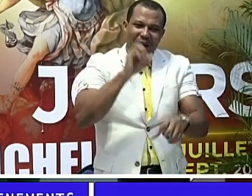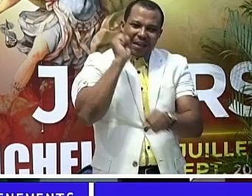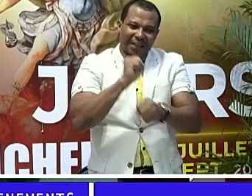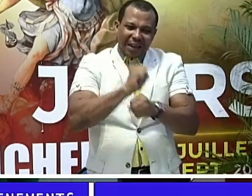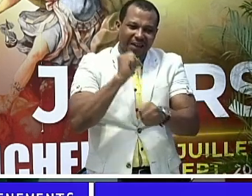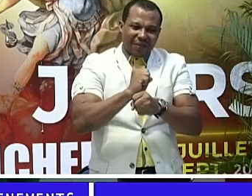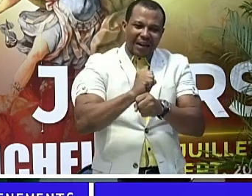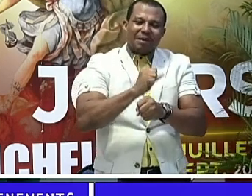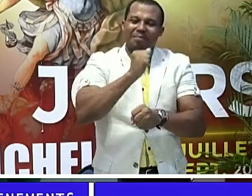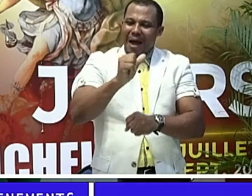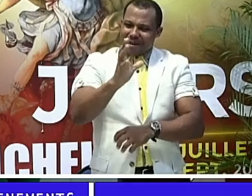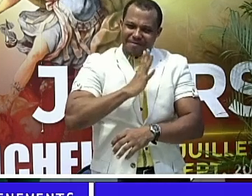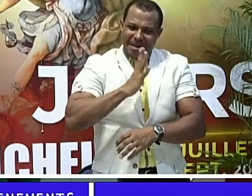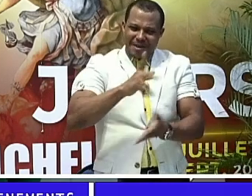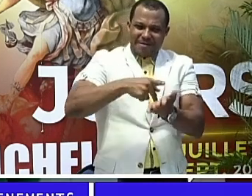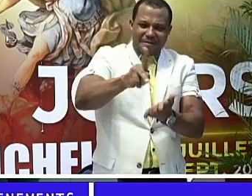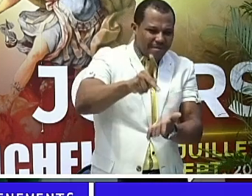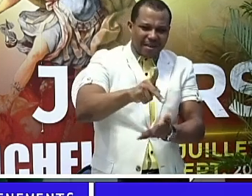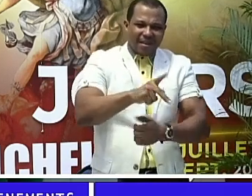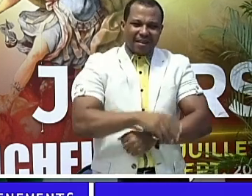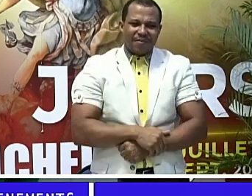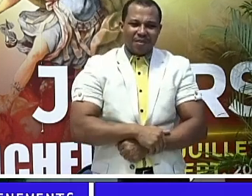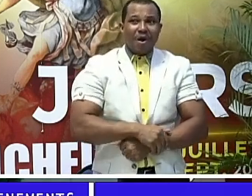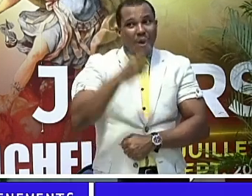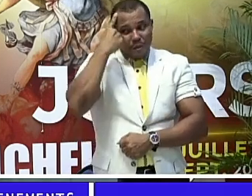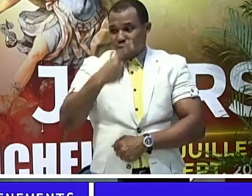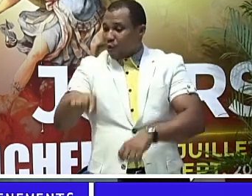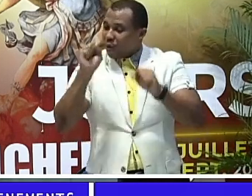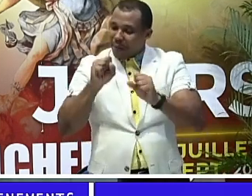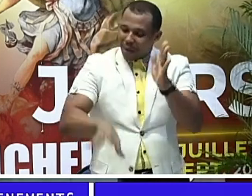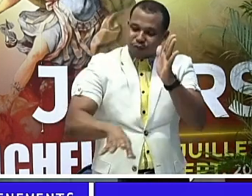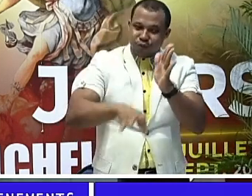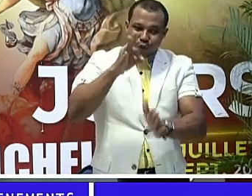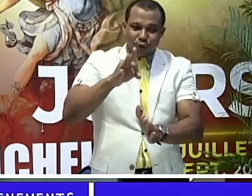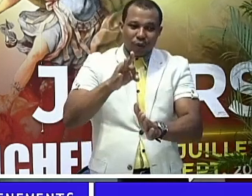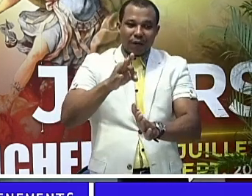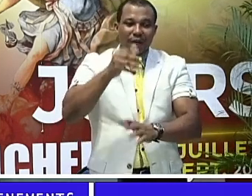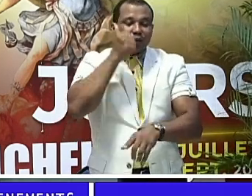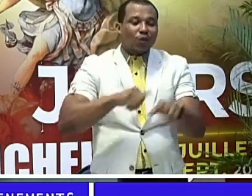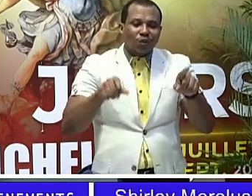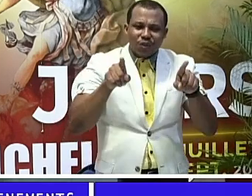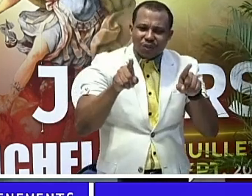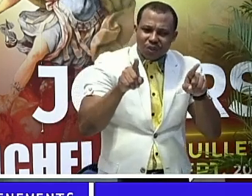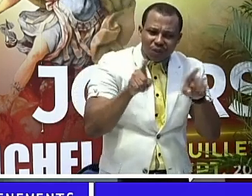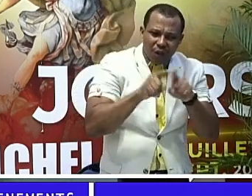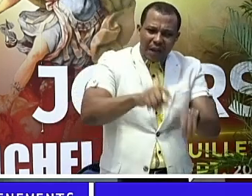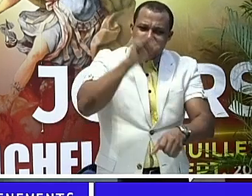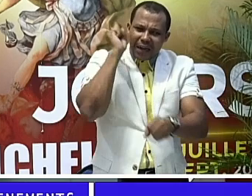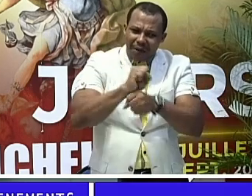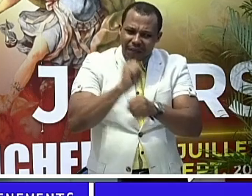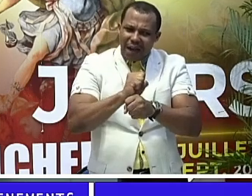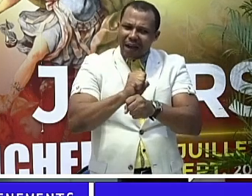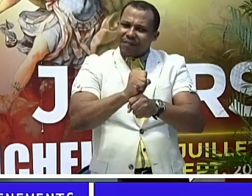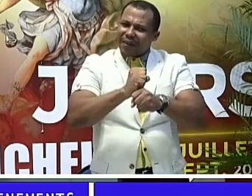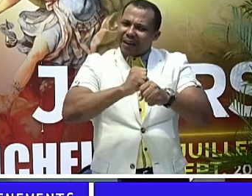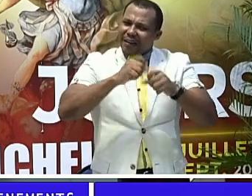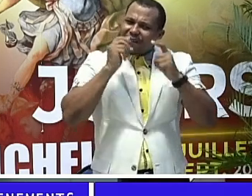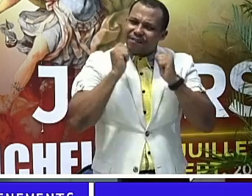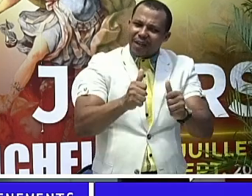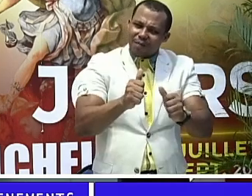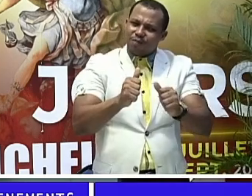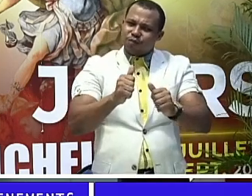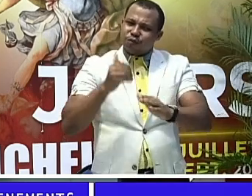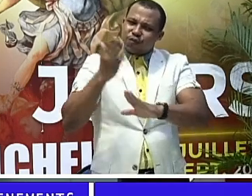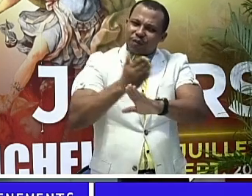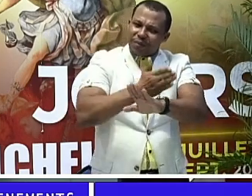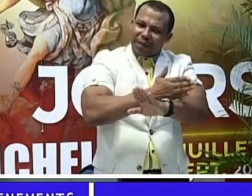rémunéré ou de maladie, afin qu'ils trouvent des sœurs et frères qui travaillent activement à l'amélioration de